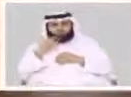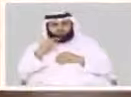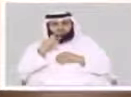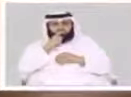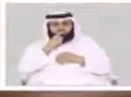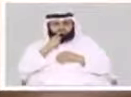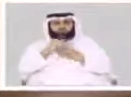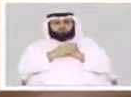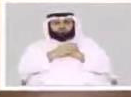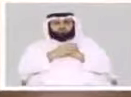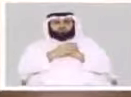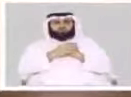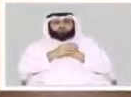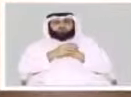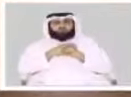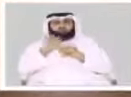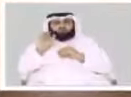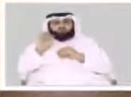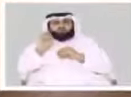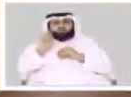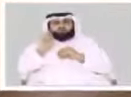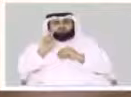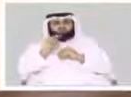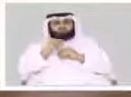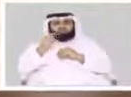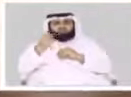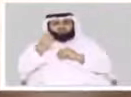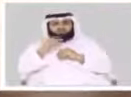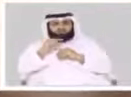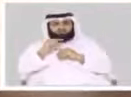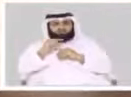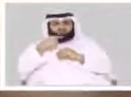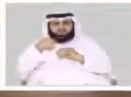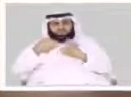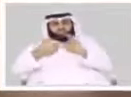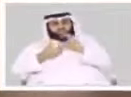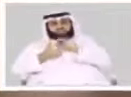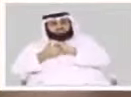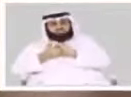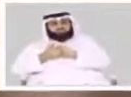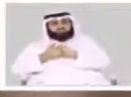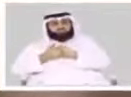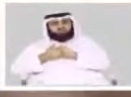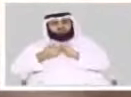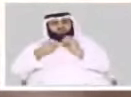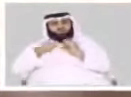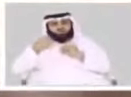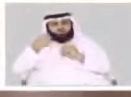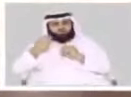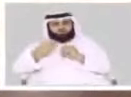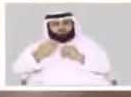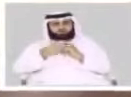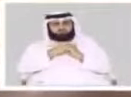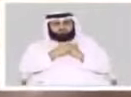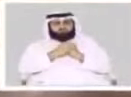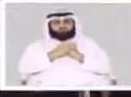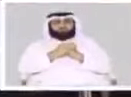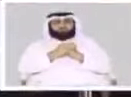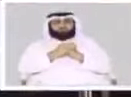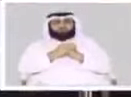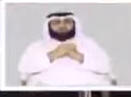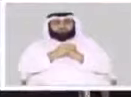ابن الأسود مشهدا لأن أكون صاحبه أحب إلي مما عدل